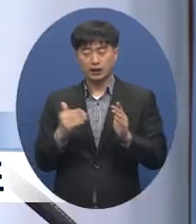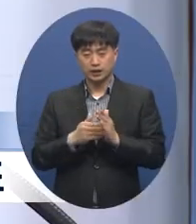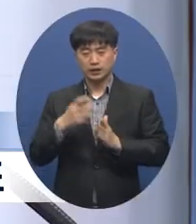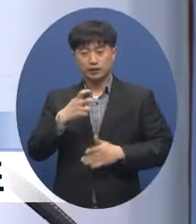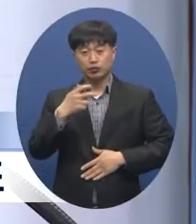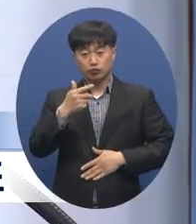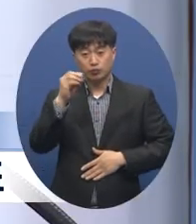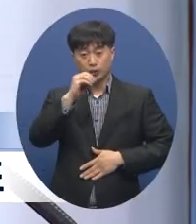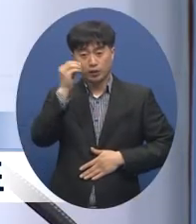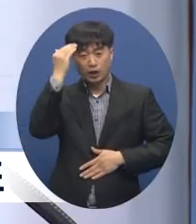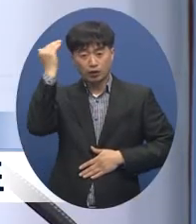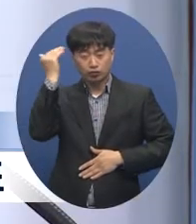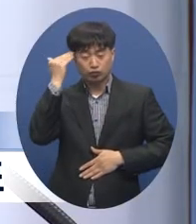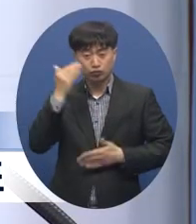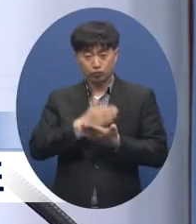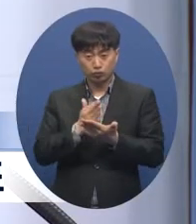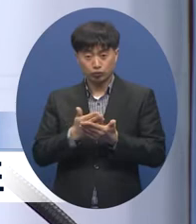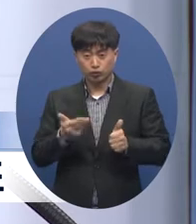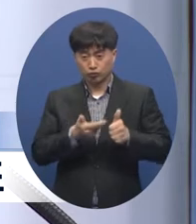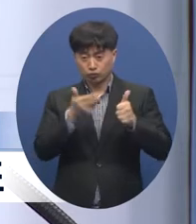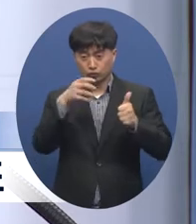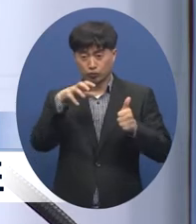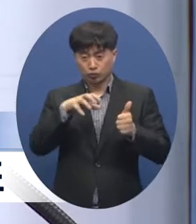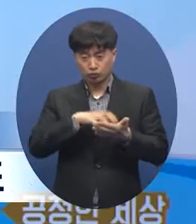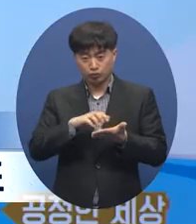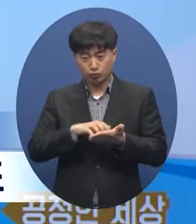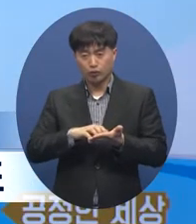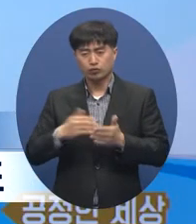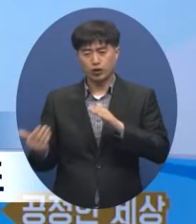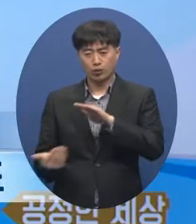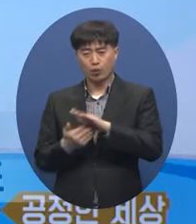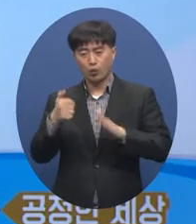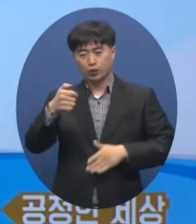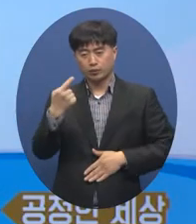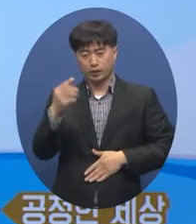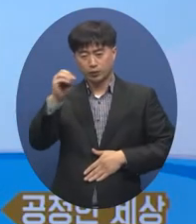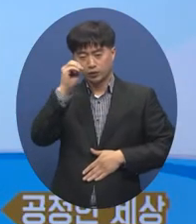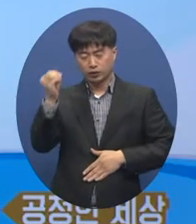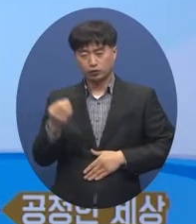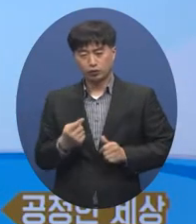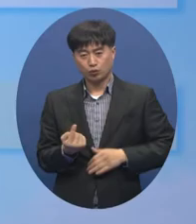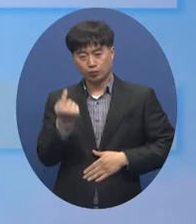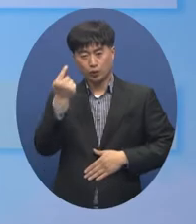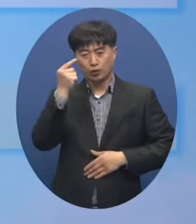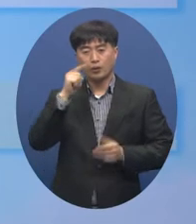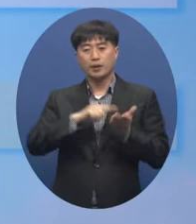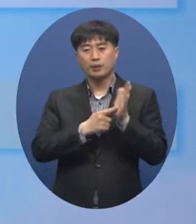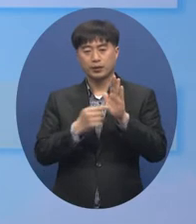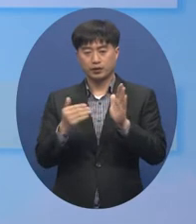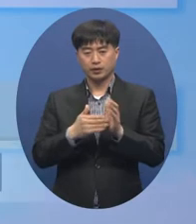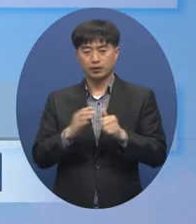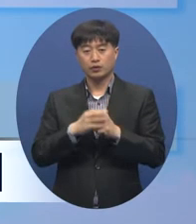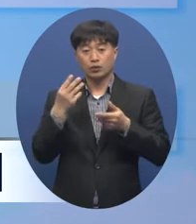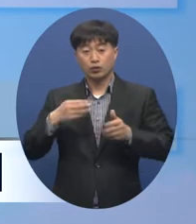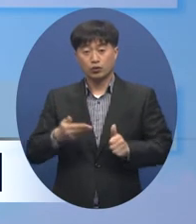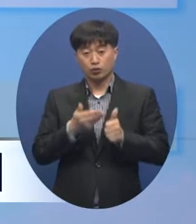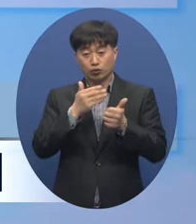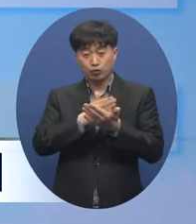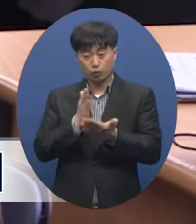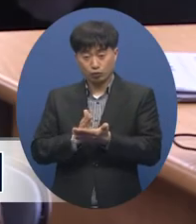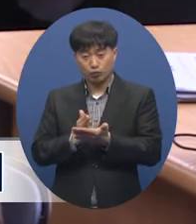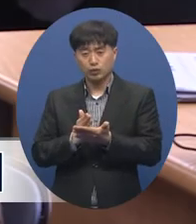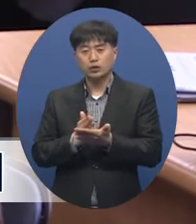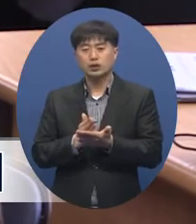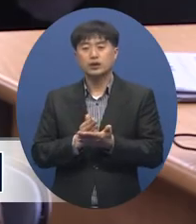현재 36%에 불과한 국산 벼 품종 재배율을 최대 51%로 끌어올리겠다고 발표했습니다. 특히 경기도 육성